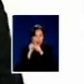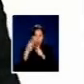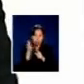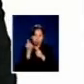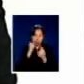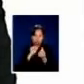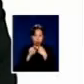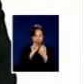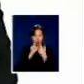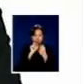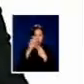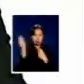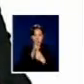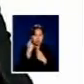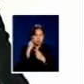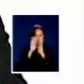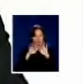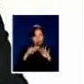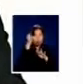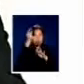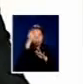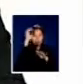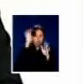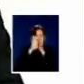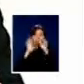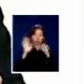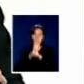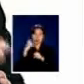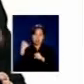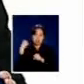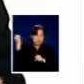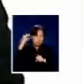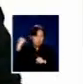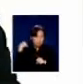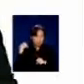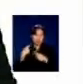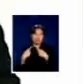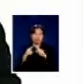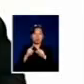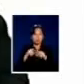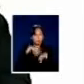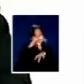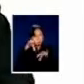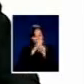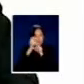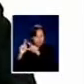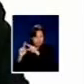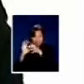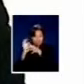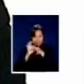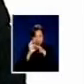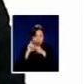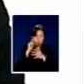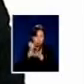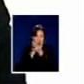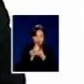ครับแล้วก็เด็กนั้นเข้าใจเพราะว่าเห็นภาพมีเสียงอย่างเต็มที่ด้วยแล้วก็มีความพยายามอย่างเต็มที่ของทุกหน่วยงานที่เกี่ยวข้องนะครับในการทำให้